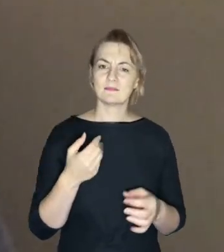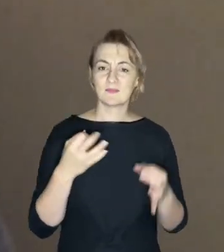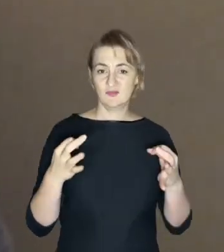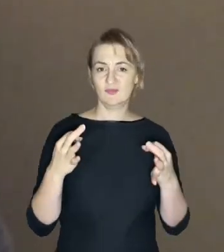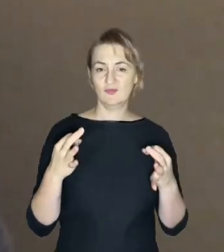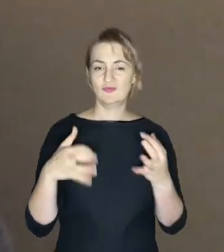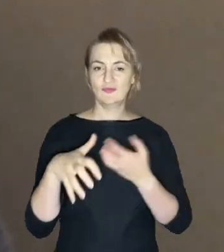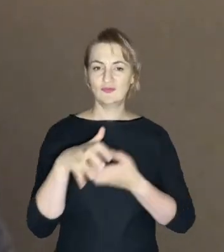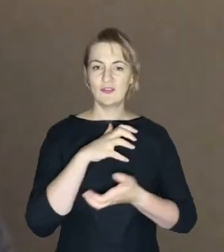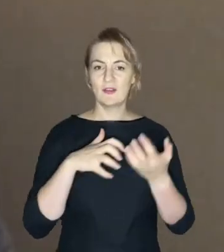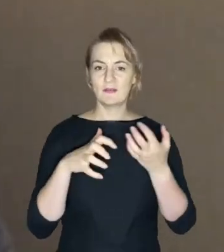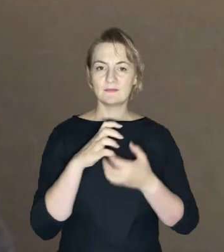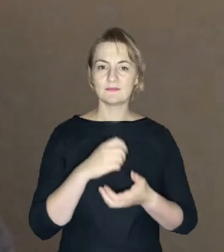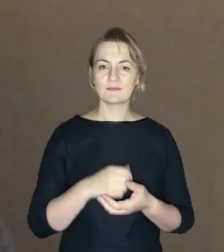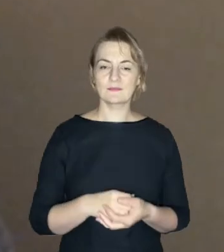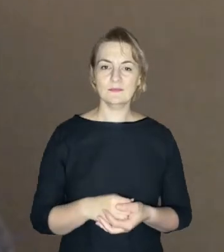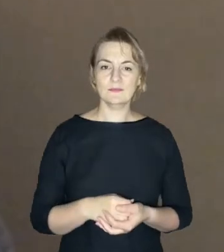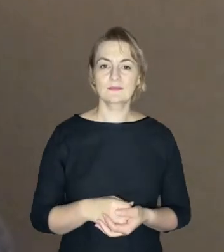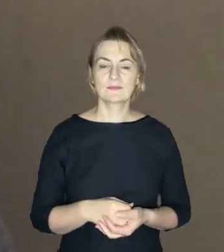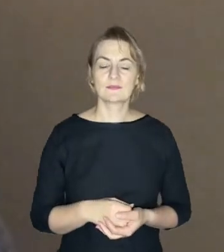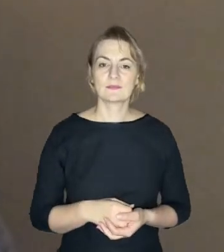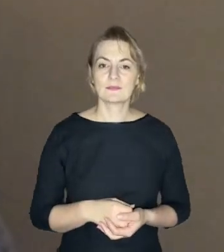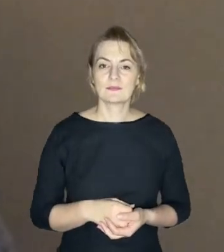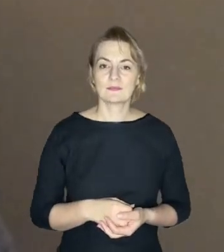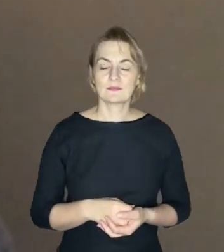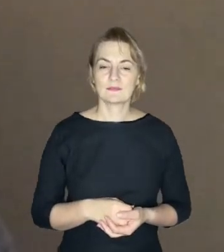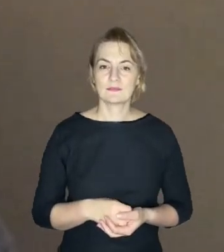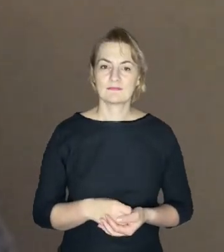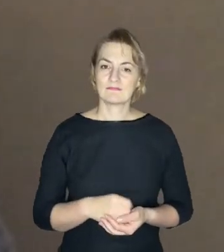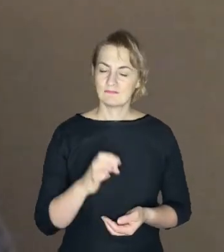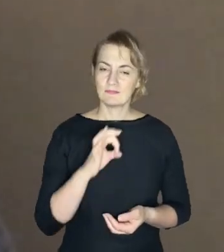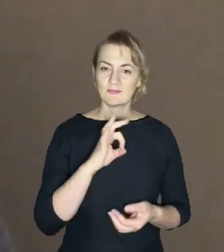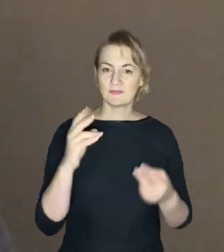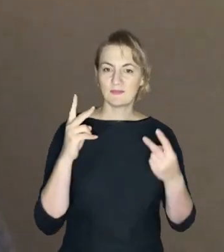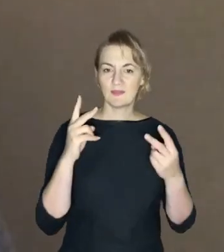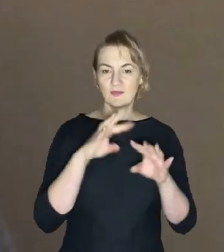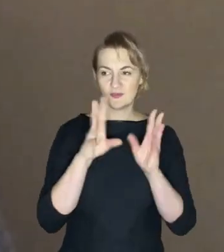współczesności. W tej chwili szczególnie żywe.